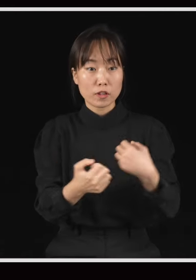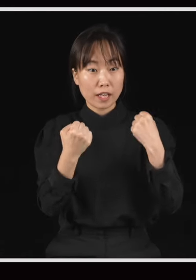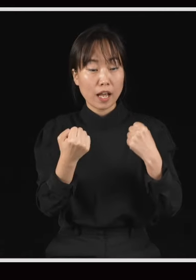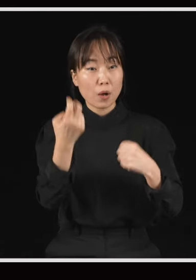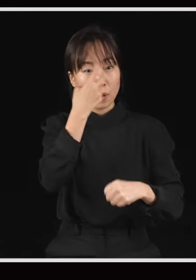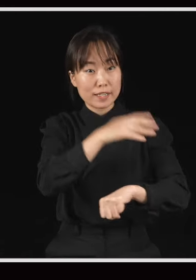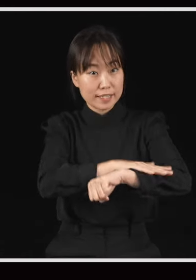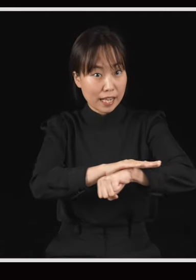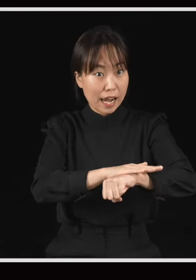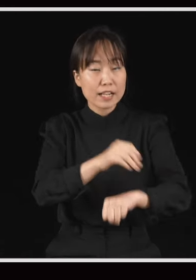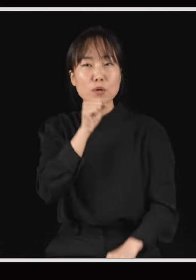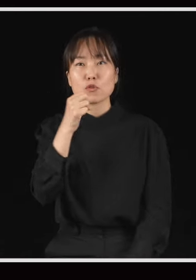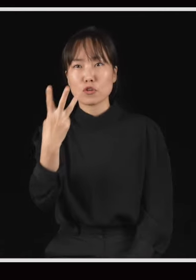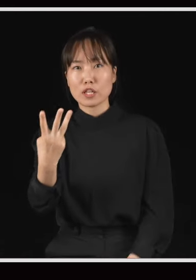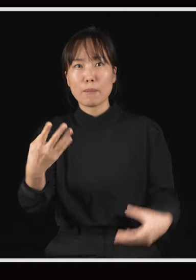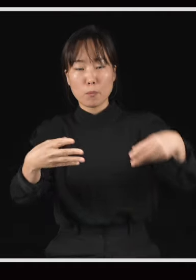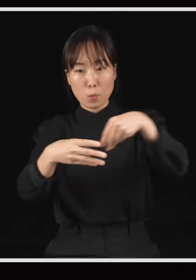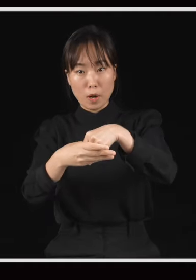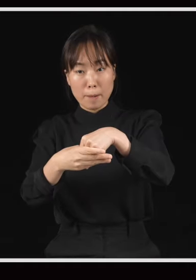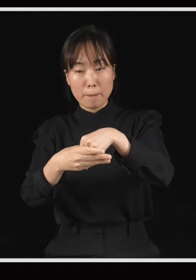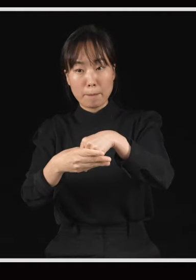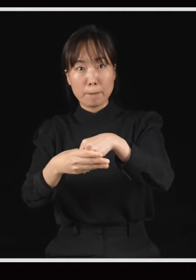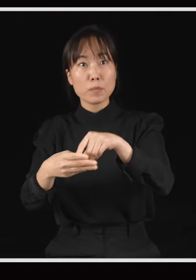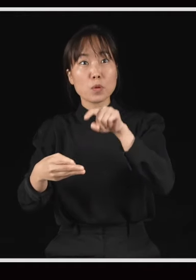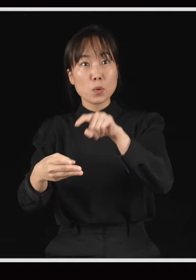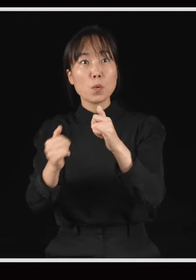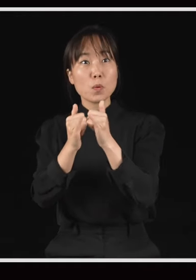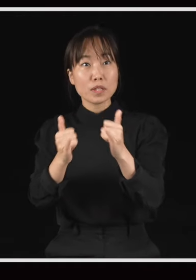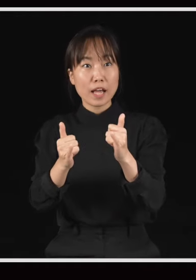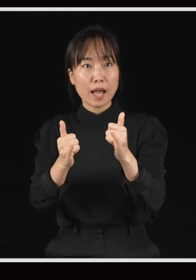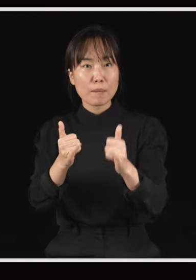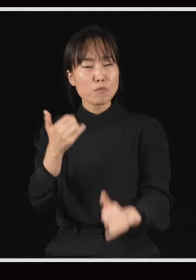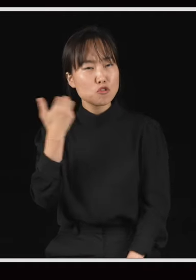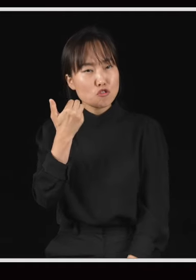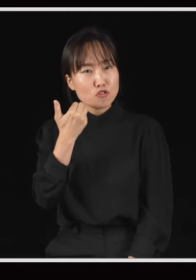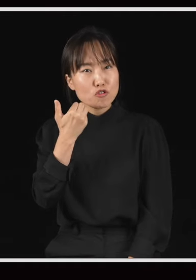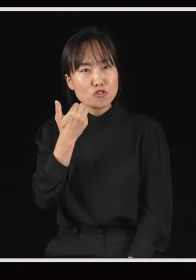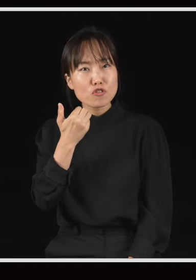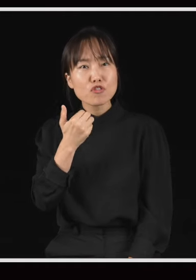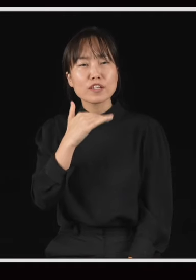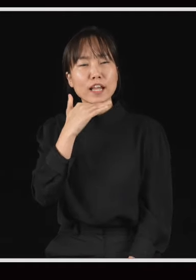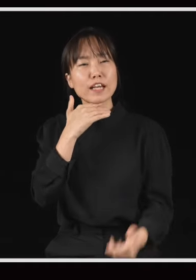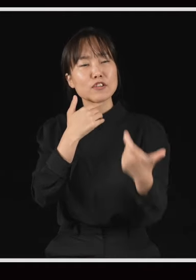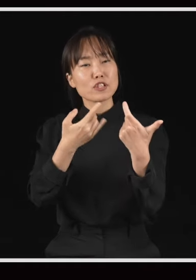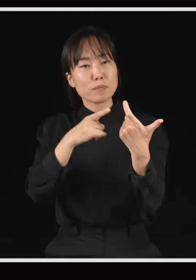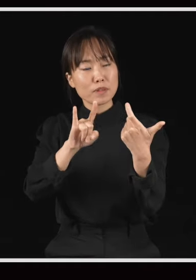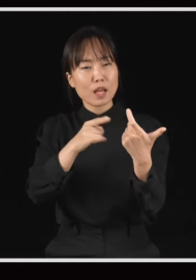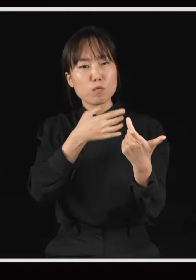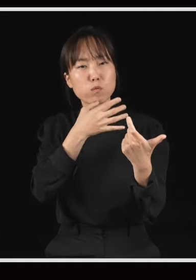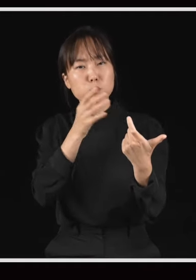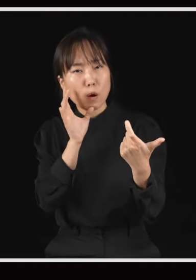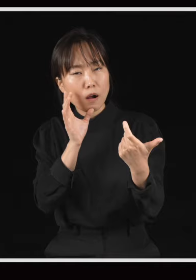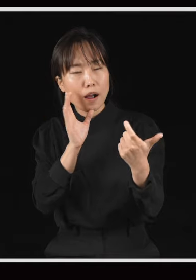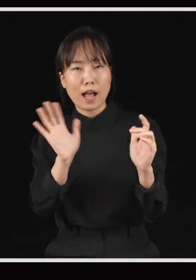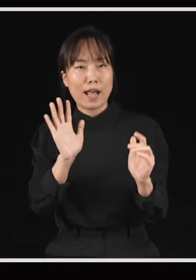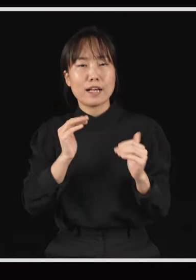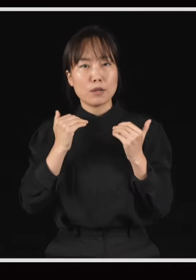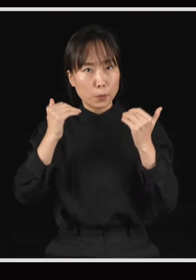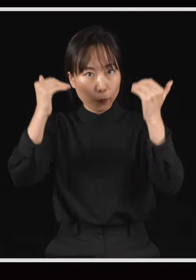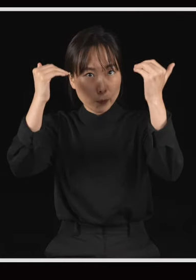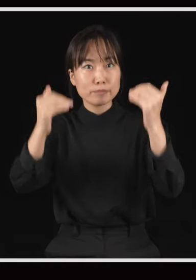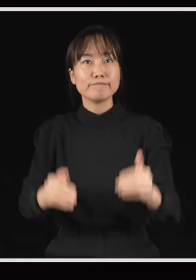양호 3점이라고 되어 있죠. 3점은 보통의 60대 어르신이라고 하면 안 되고 60대 지금은 성인이라고